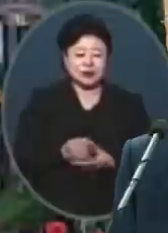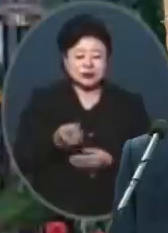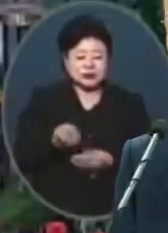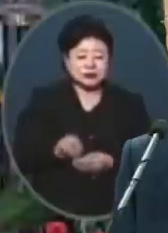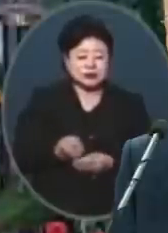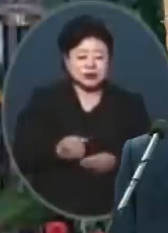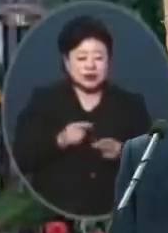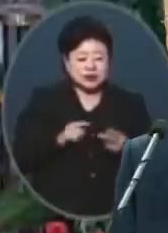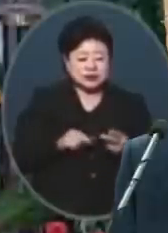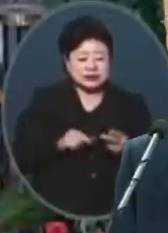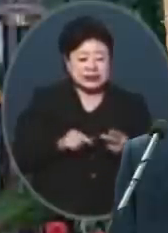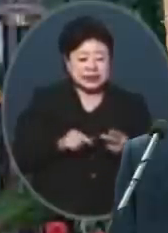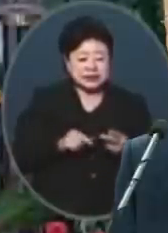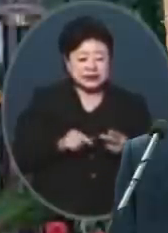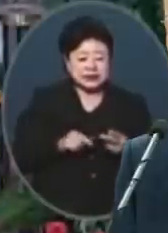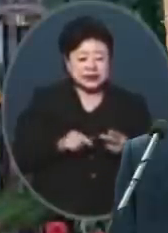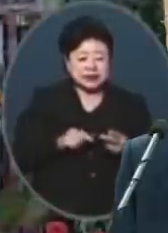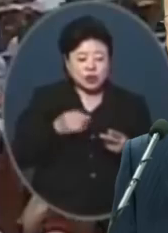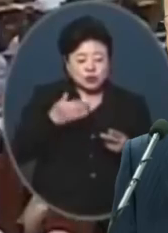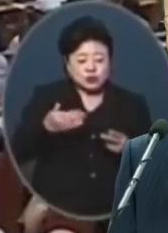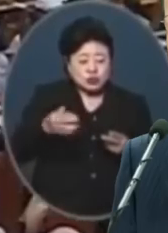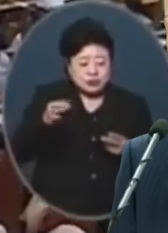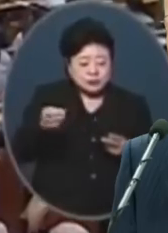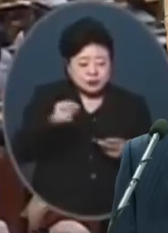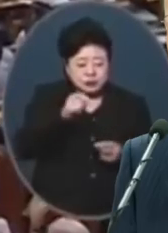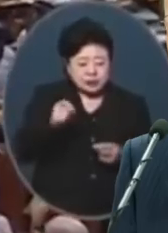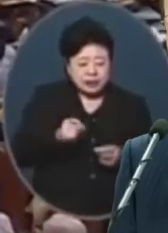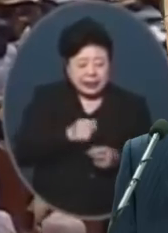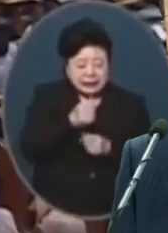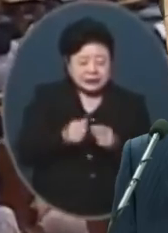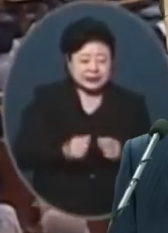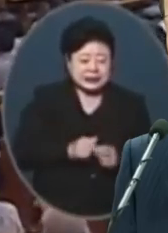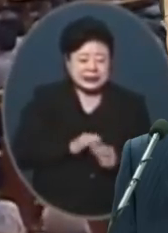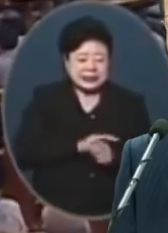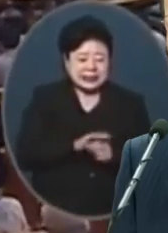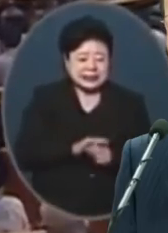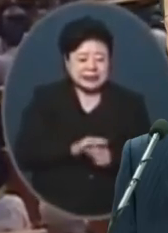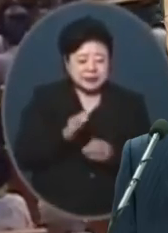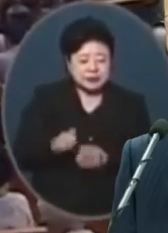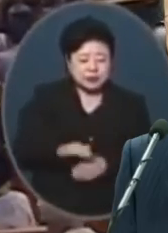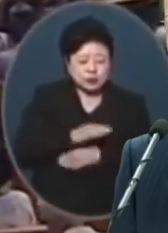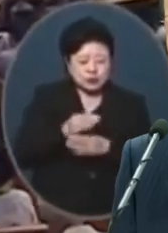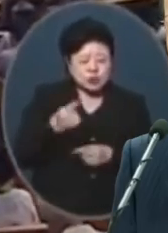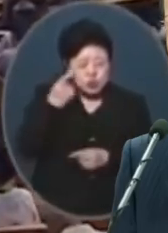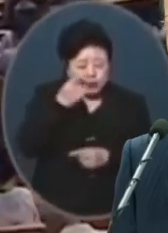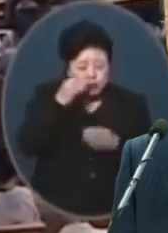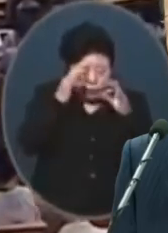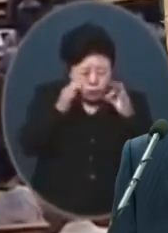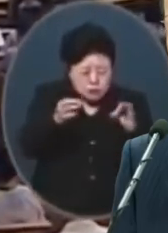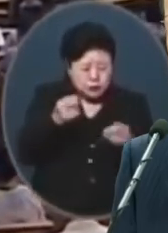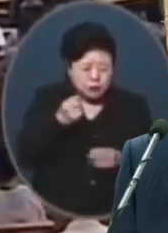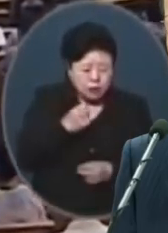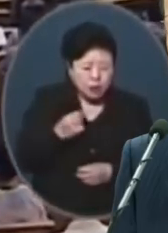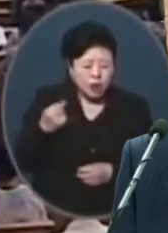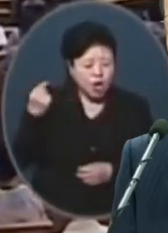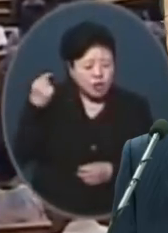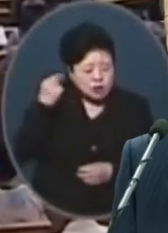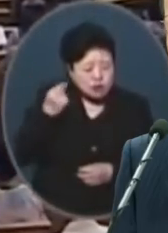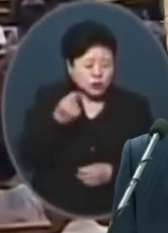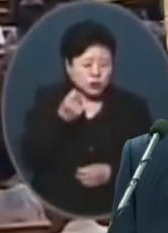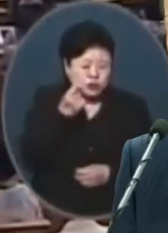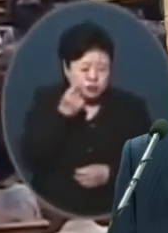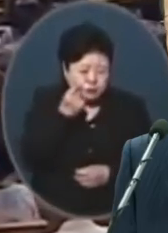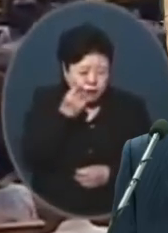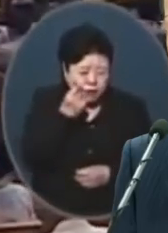고린도전서 2장 9절로 10절에 보면 기록된 바 하나님이 자기를 사랑하는 자들을 위하여 예비하신 모든 것은 눈으로 보지